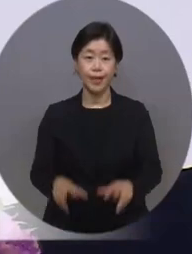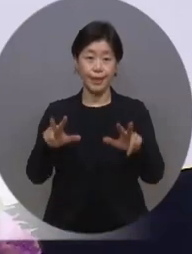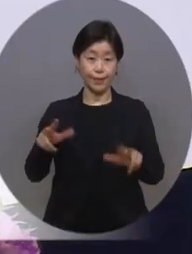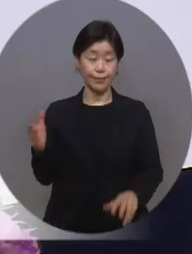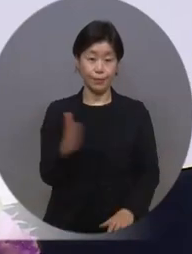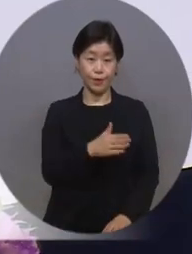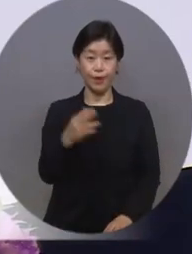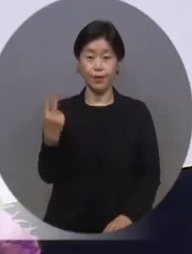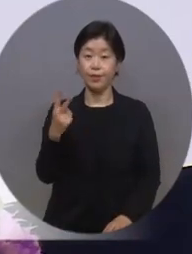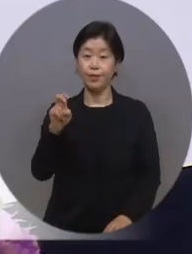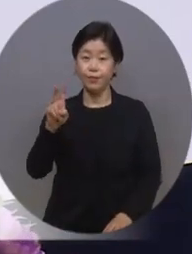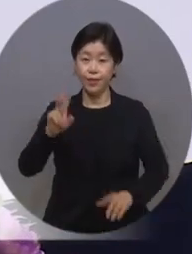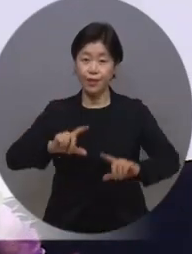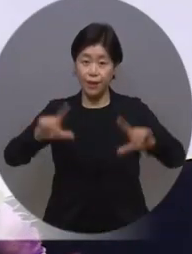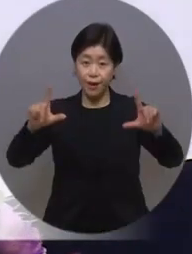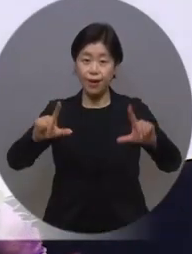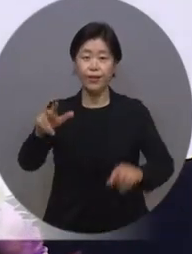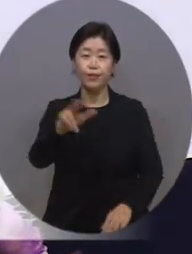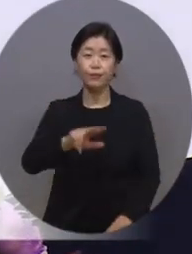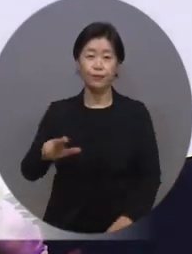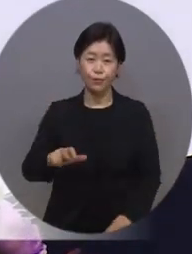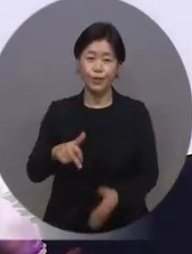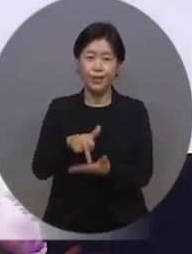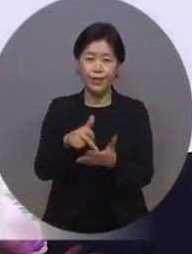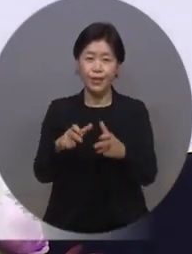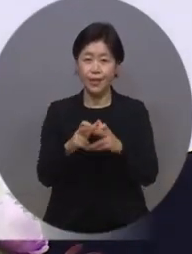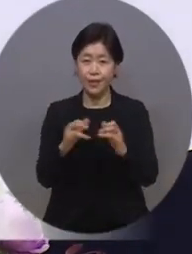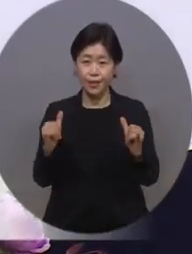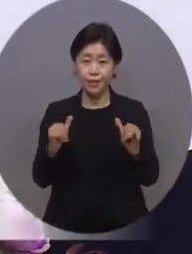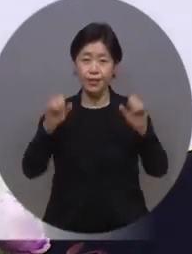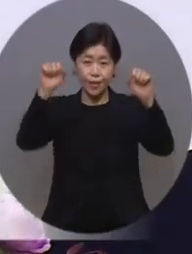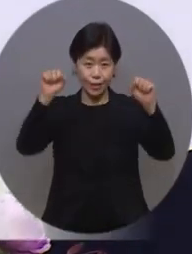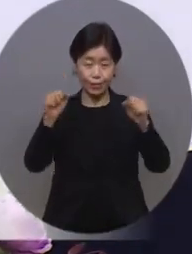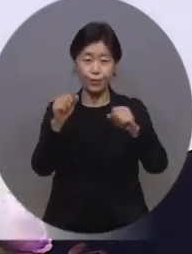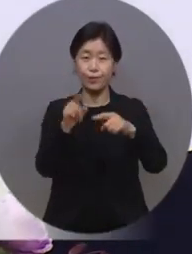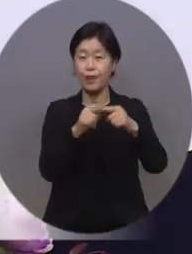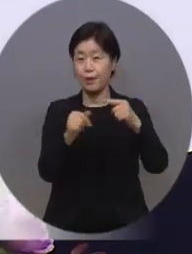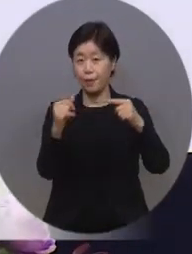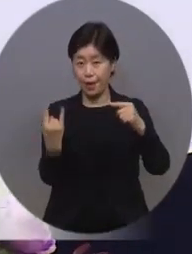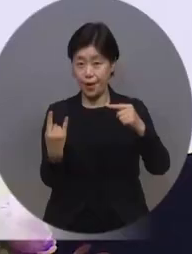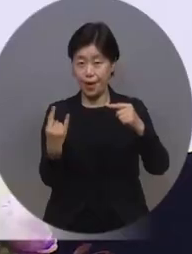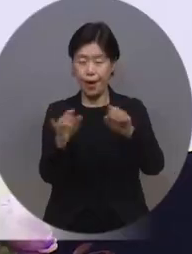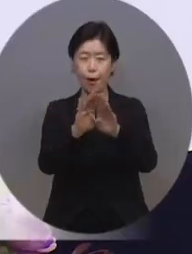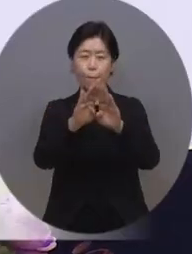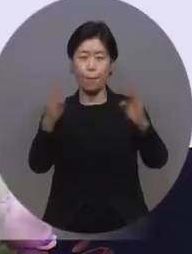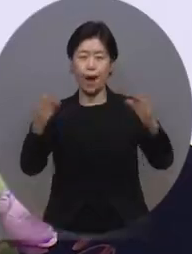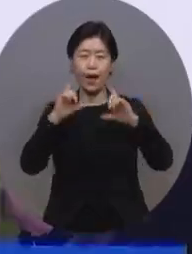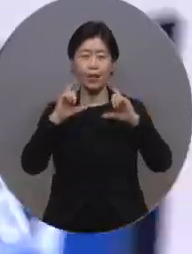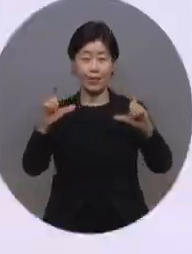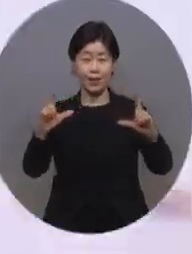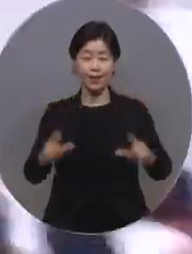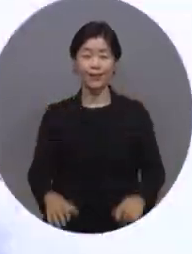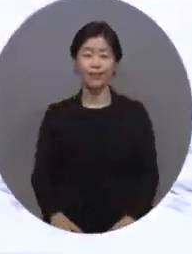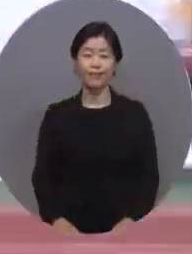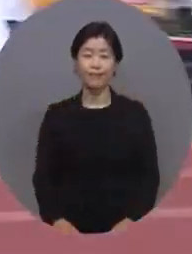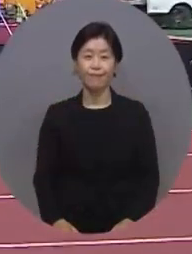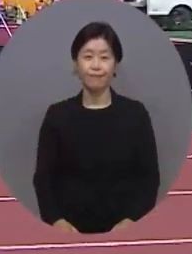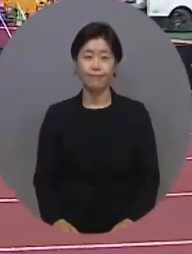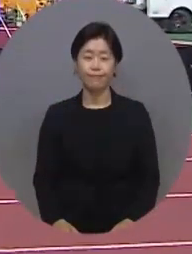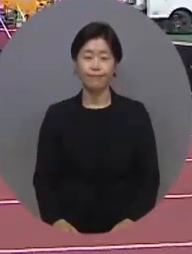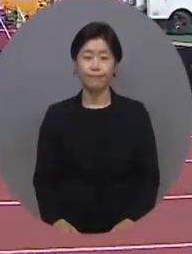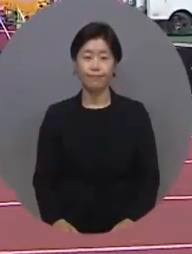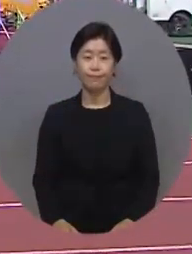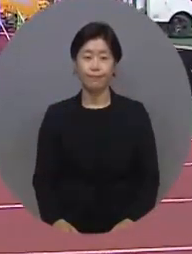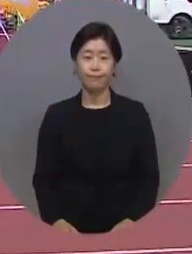지금부터 2022년 전국 지체장애인 체육대회 개회를 선언합니다.